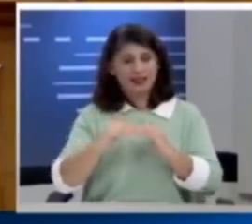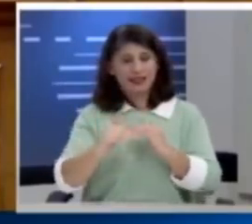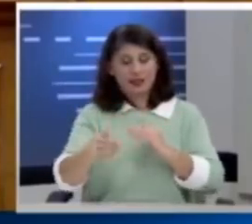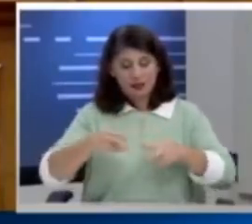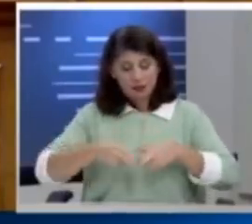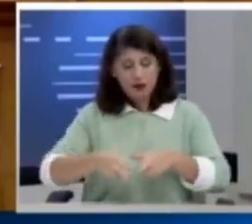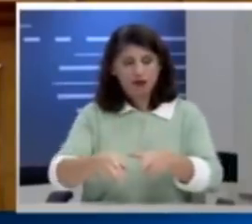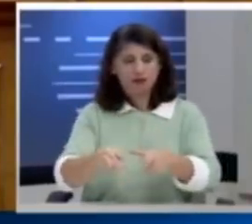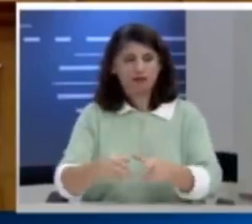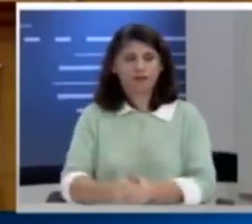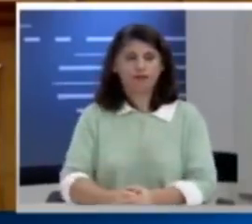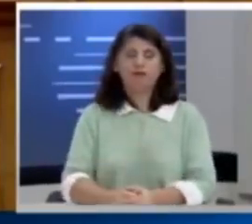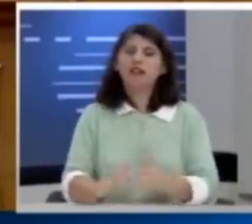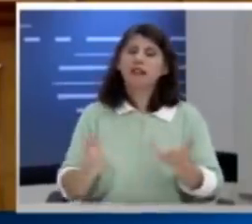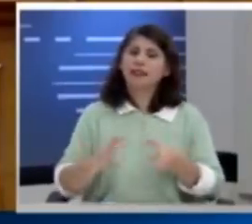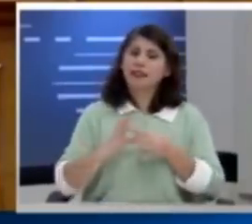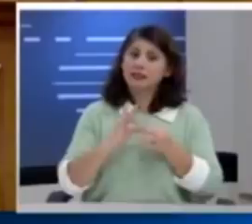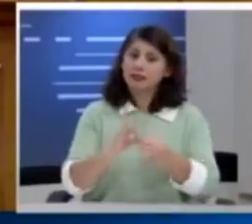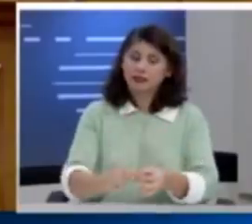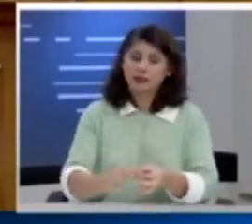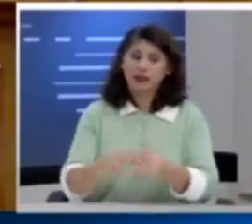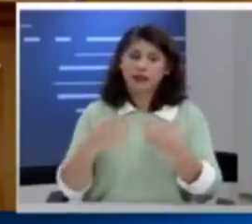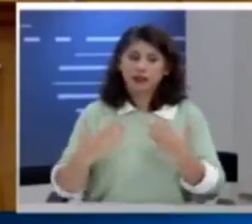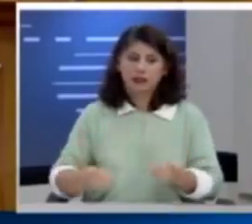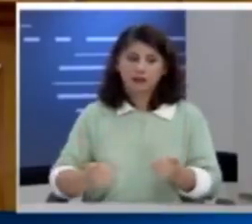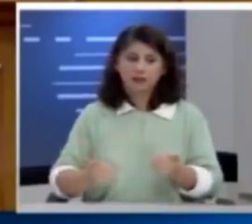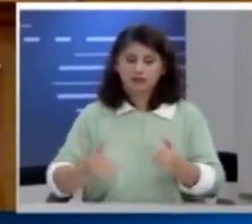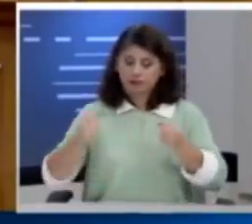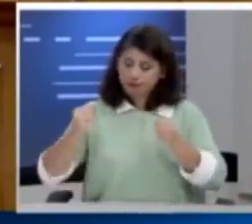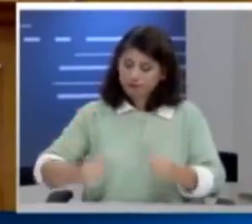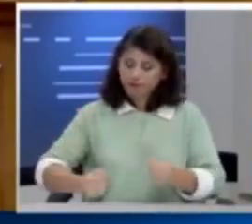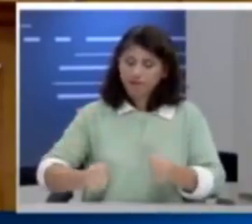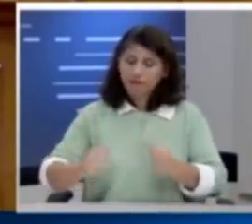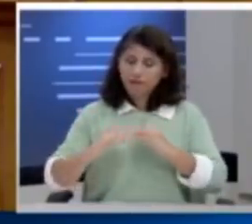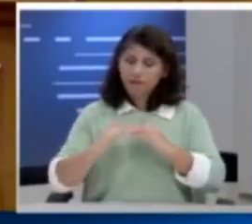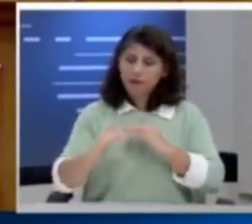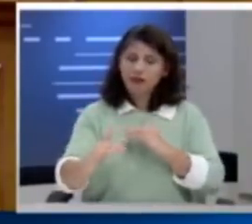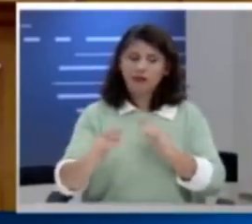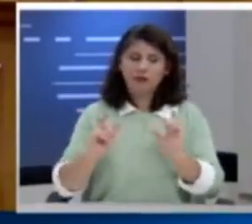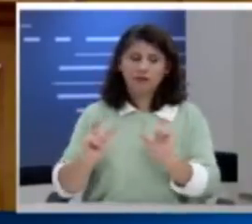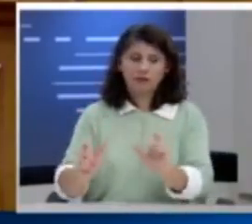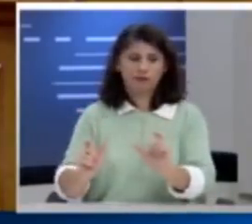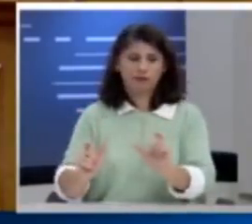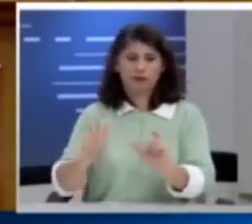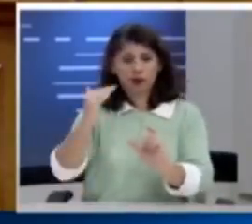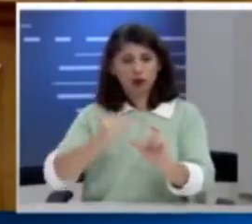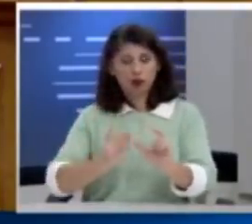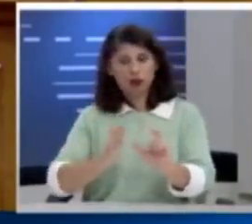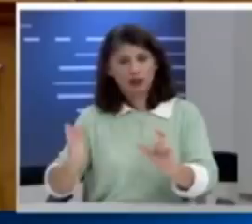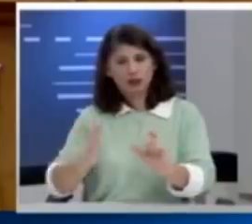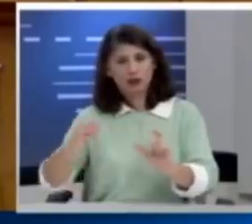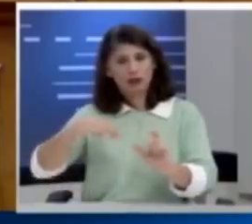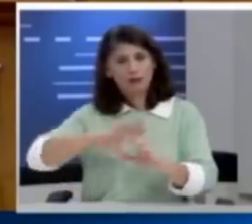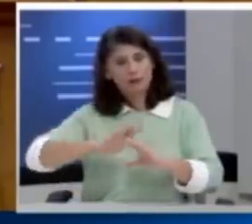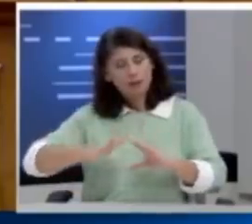σταθερή πορεία της? Τι να συνεχίσει να αποτελεί πυλώνα σταθερότητας και ασφάλειας στην Νοτιοανατολική